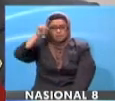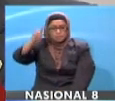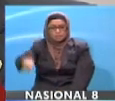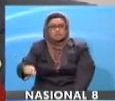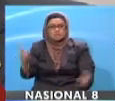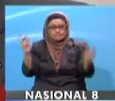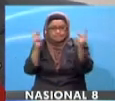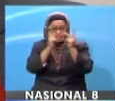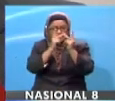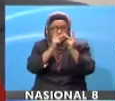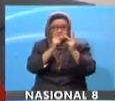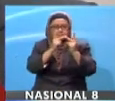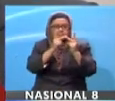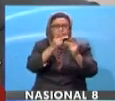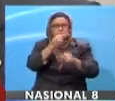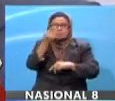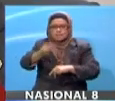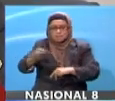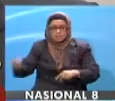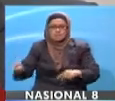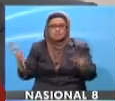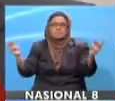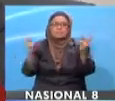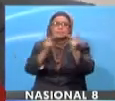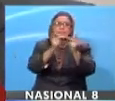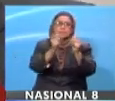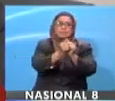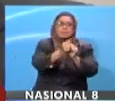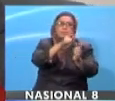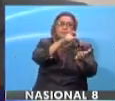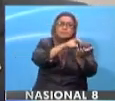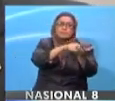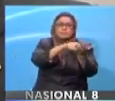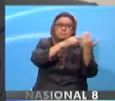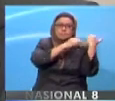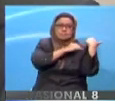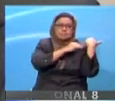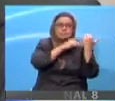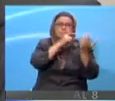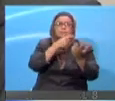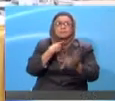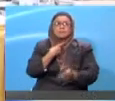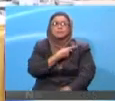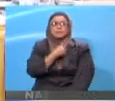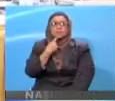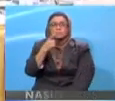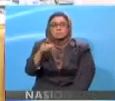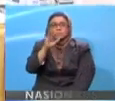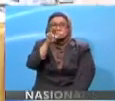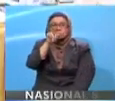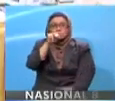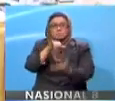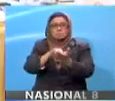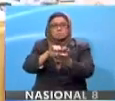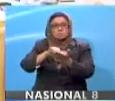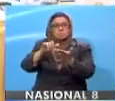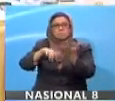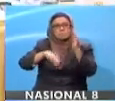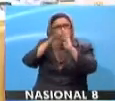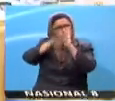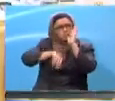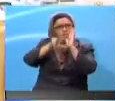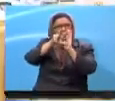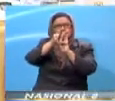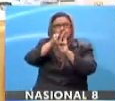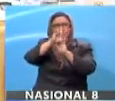liabilities. Bon tersebut katanya hanya mewakili kurang 3% daripada nilai aset syarikat Takaful yang kini berjumlah